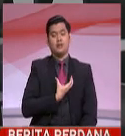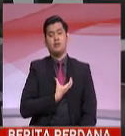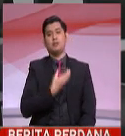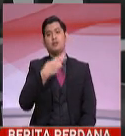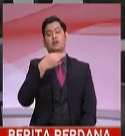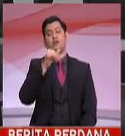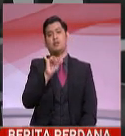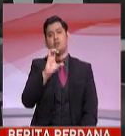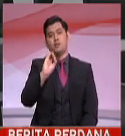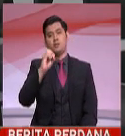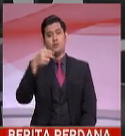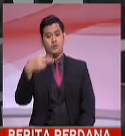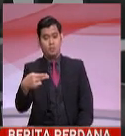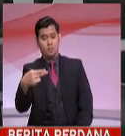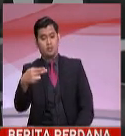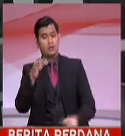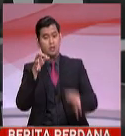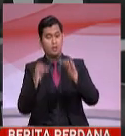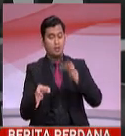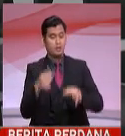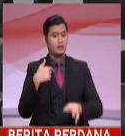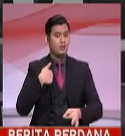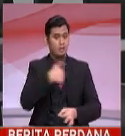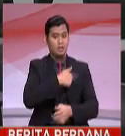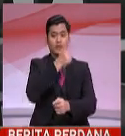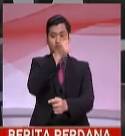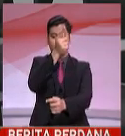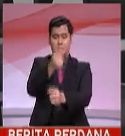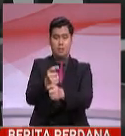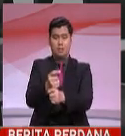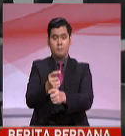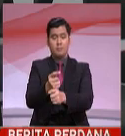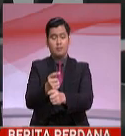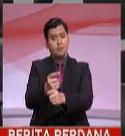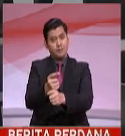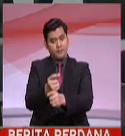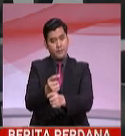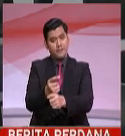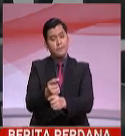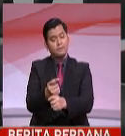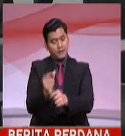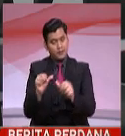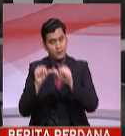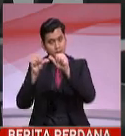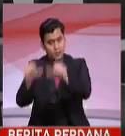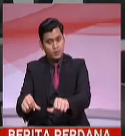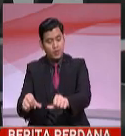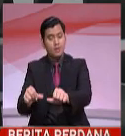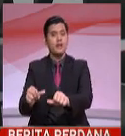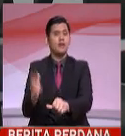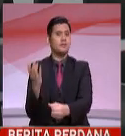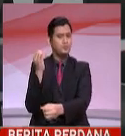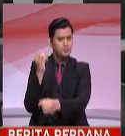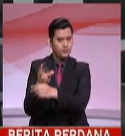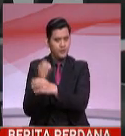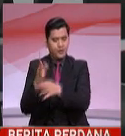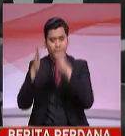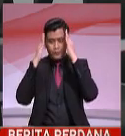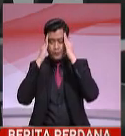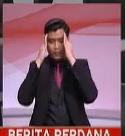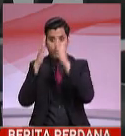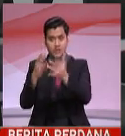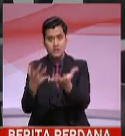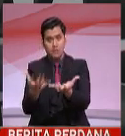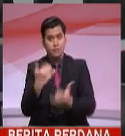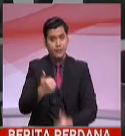Tian, beliau kalau kita tetapkan untuk main fast game, mungkin beliau berdedikasi untuk fokus dan cuba